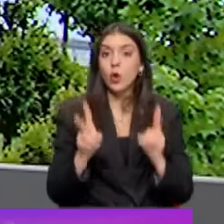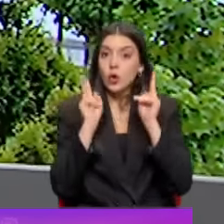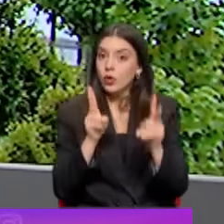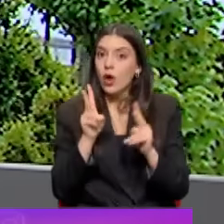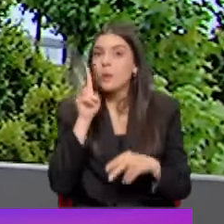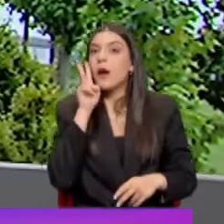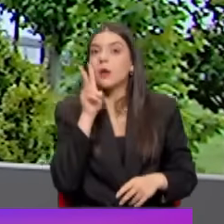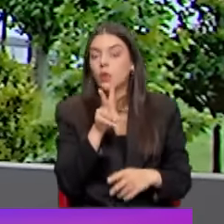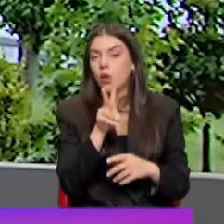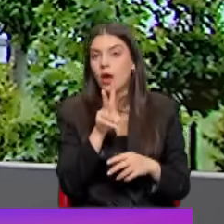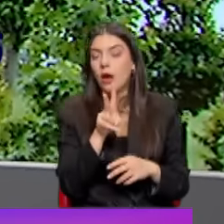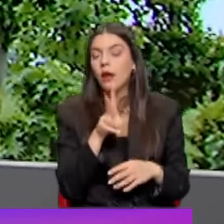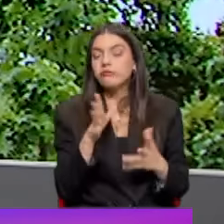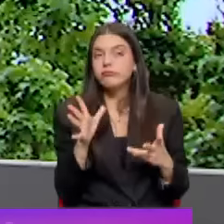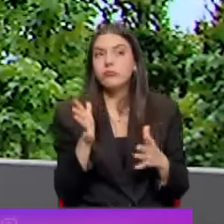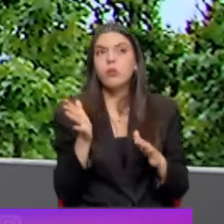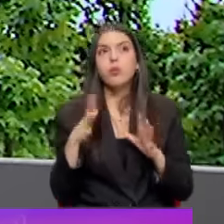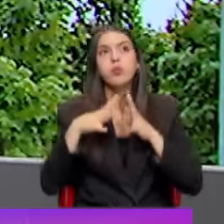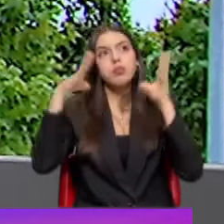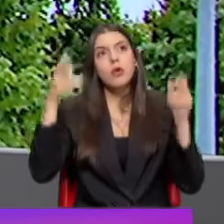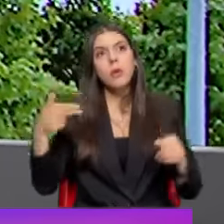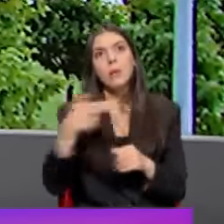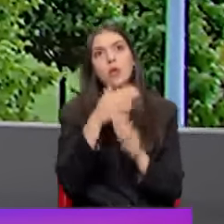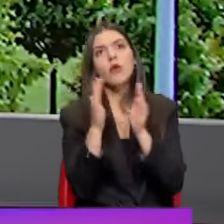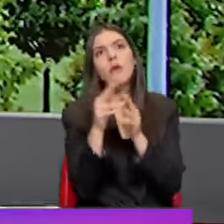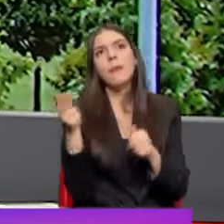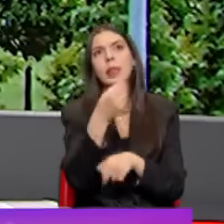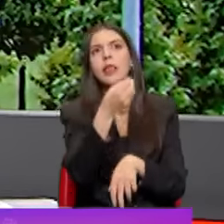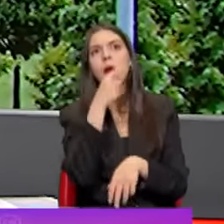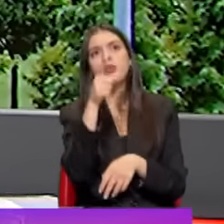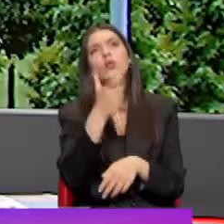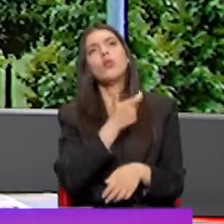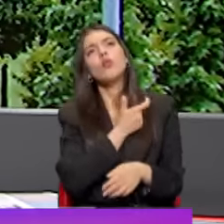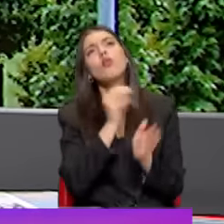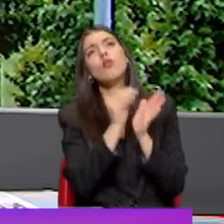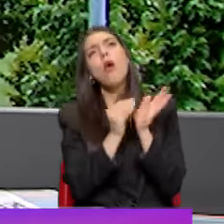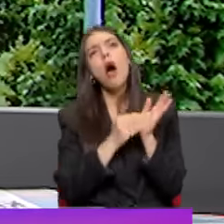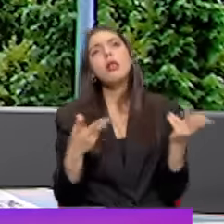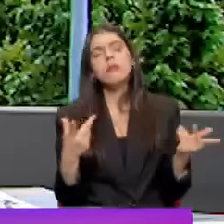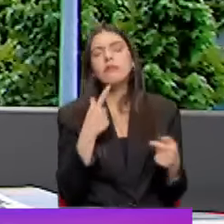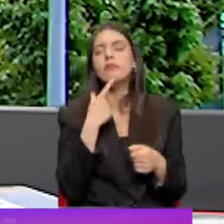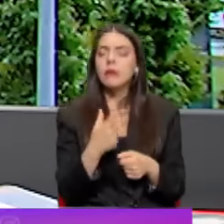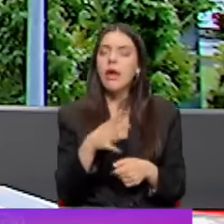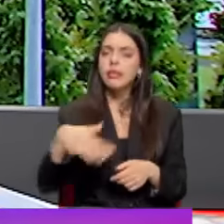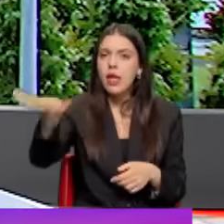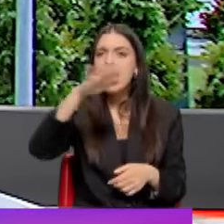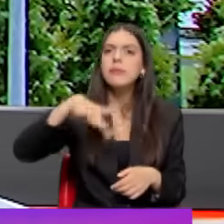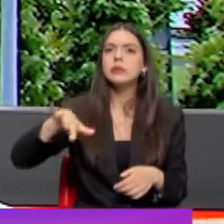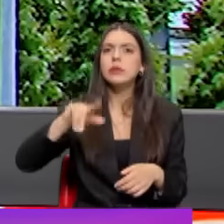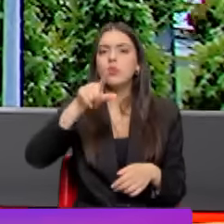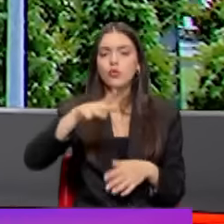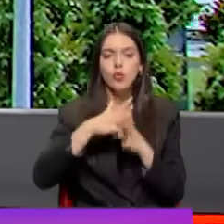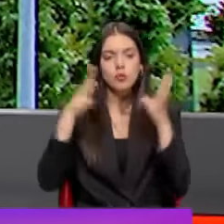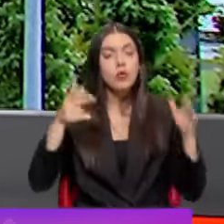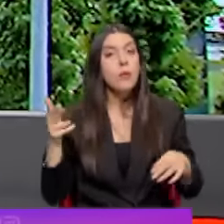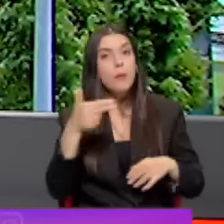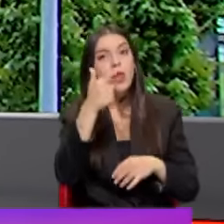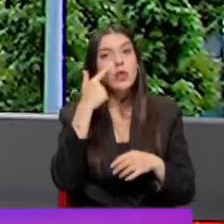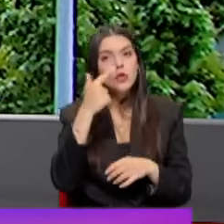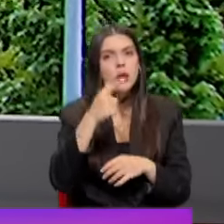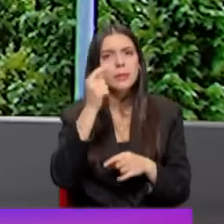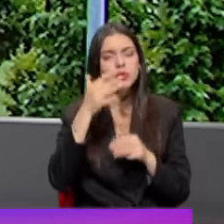karşılayanlar da hani Büyük balık küçük balığı yer bu artık kuraldır normaldir diyenlerin de o büyük balıklar kadar